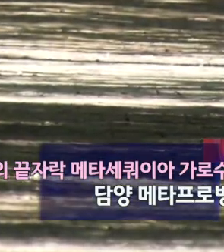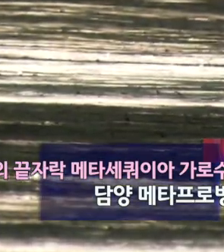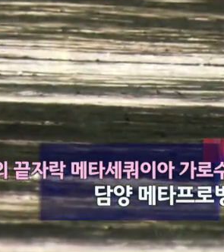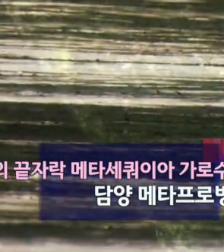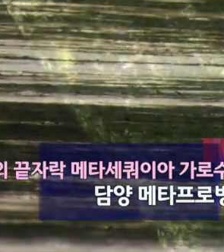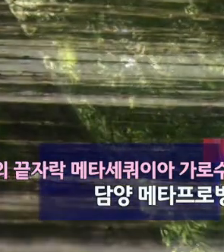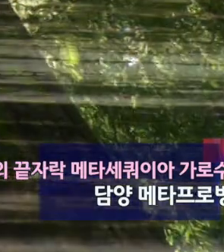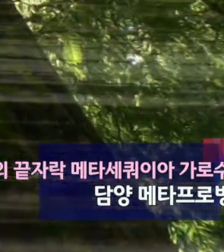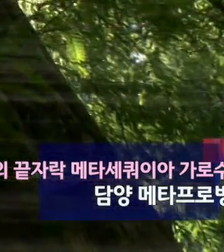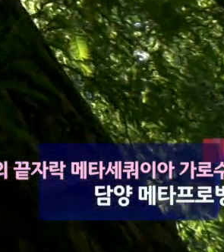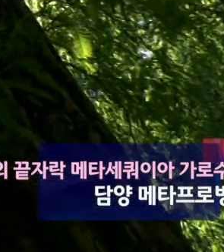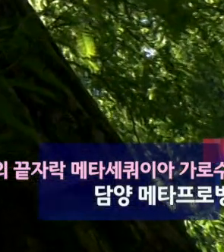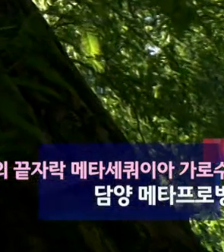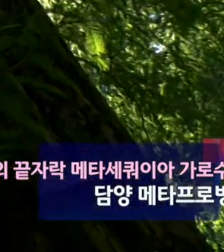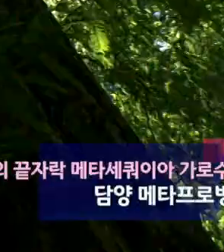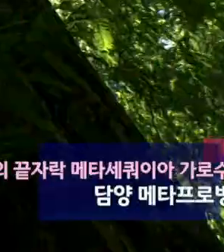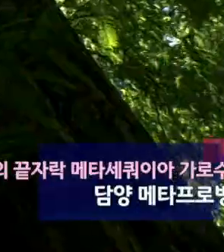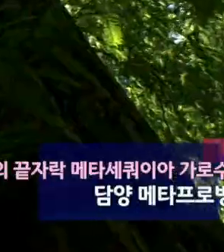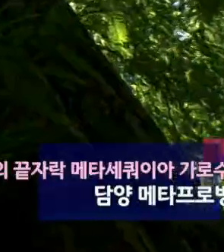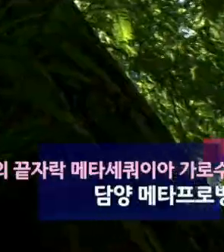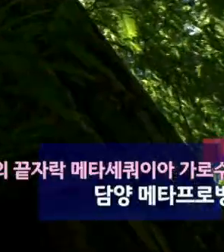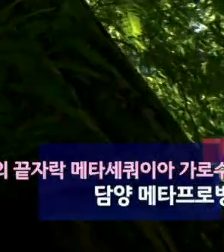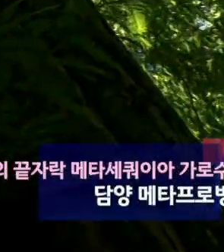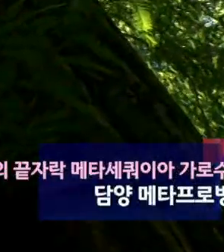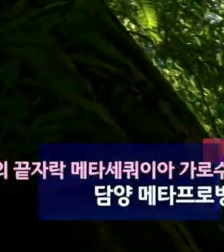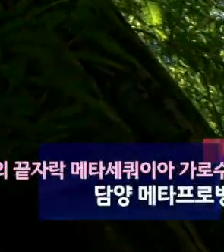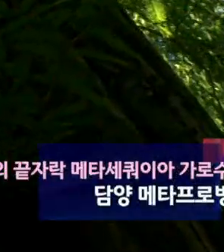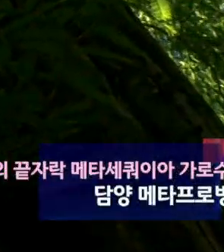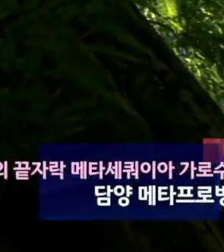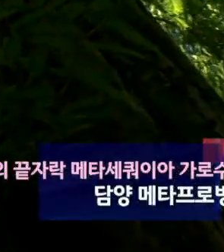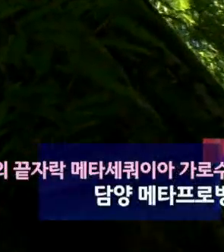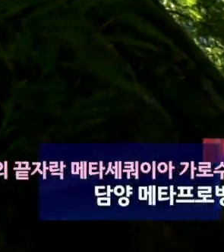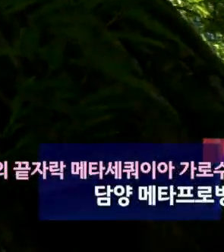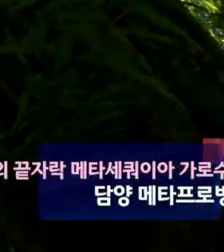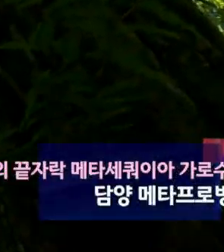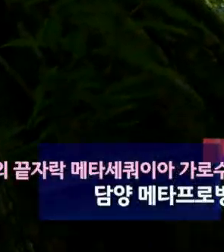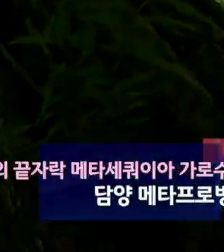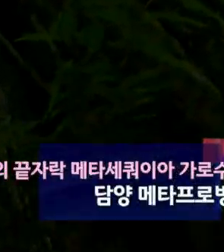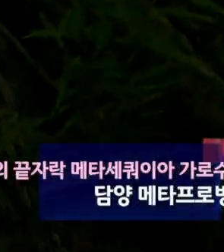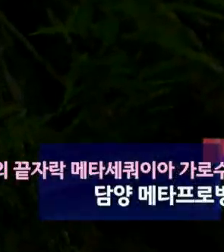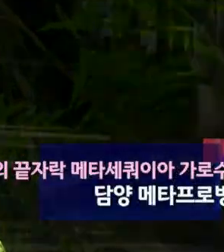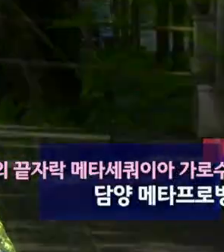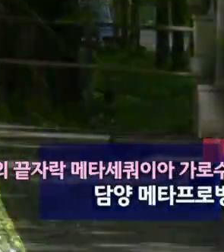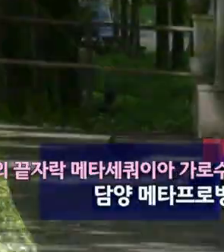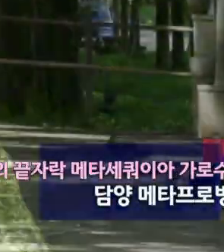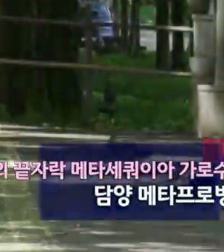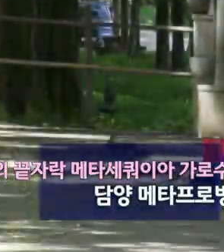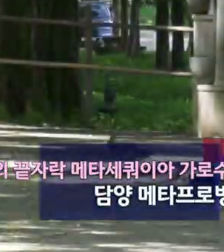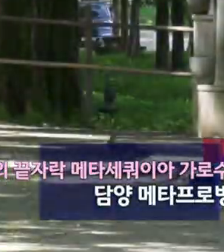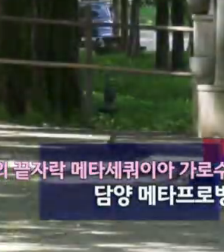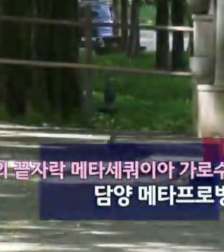으 으 으 으